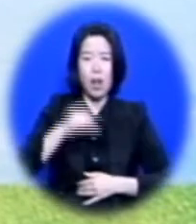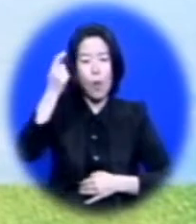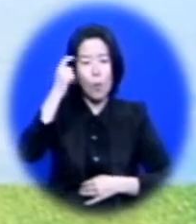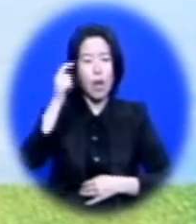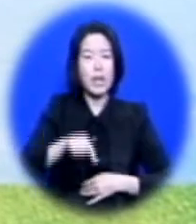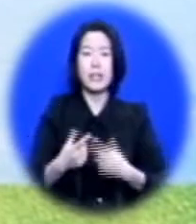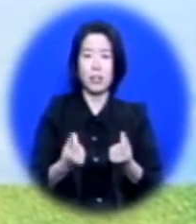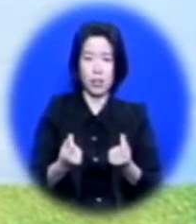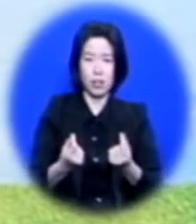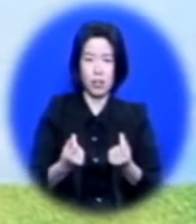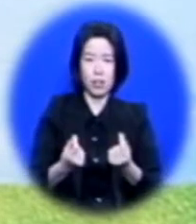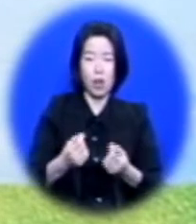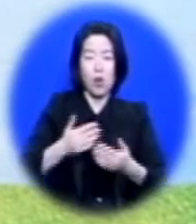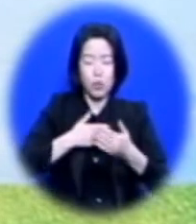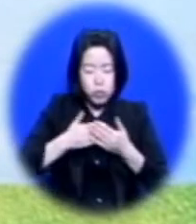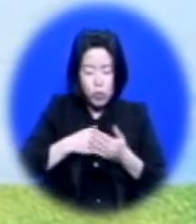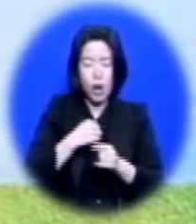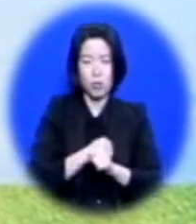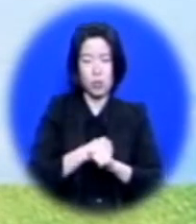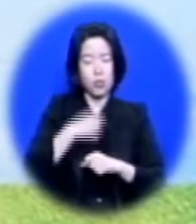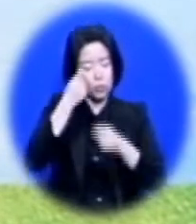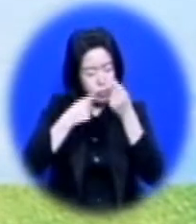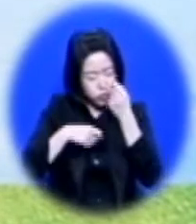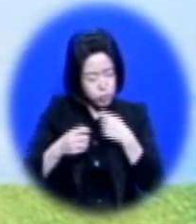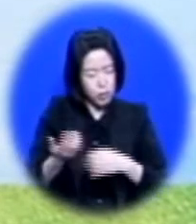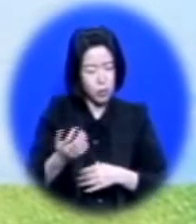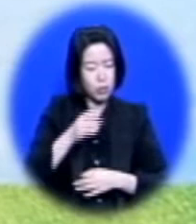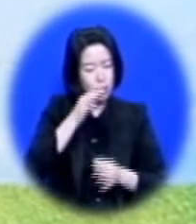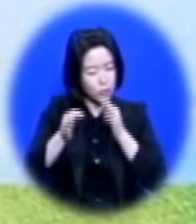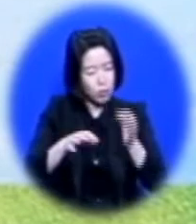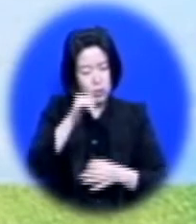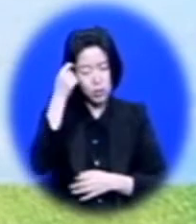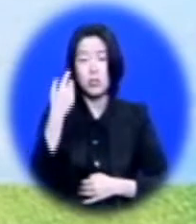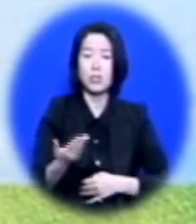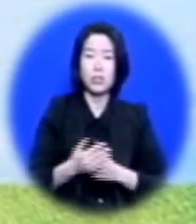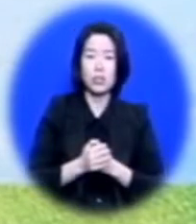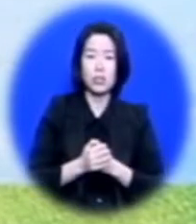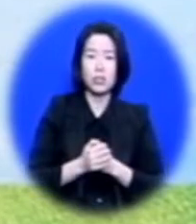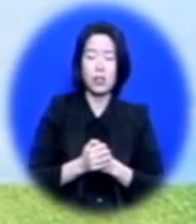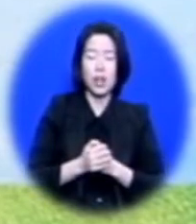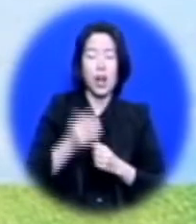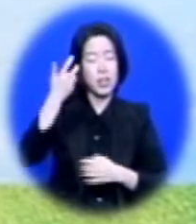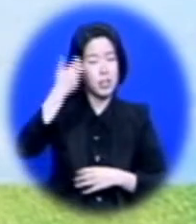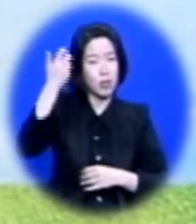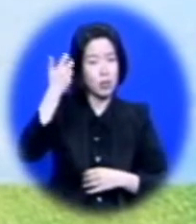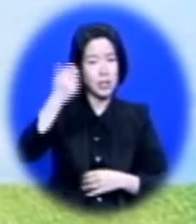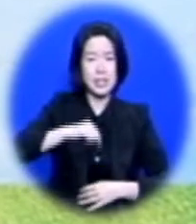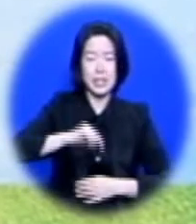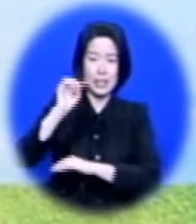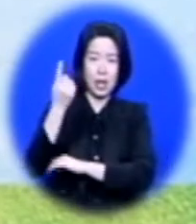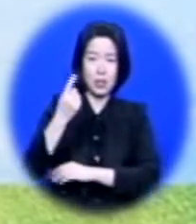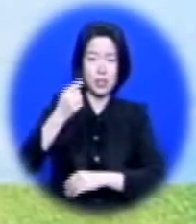이렇게 두려워하고 슬퍼하고 탄식 하지 영혼이 다윗이 자기